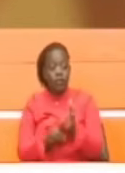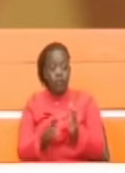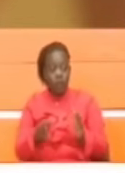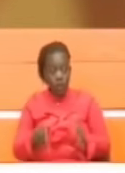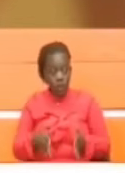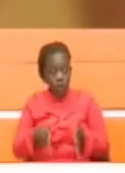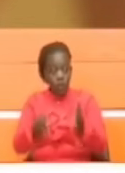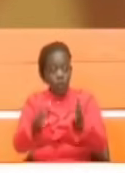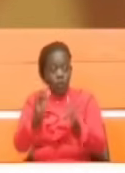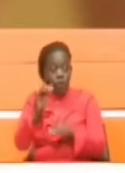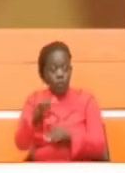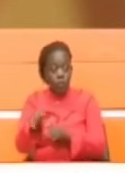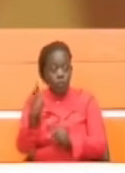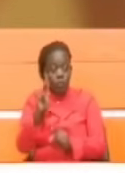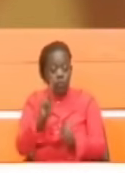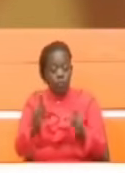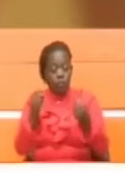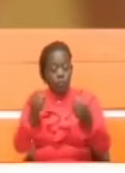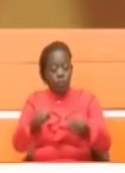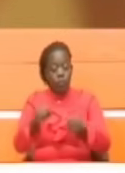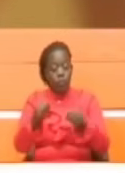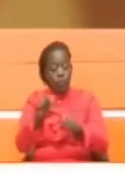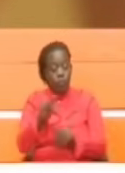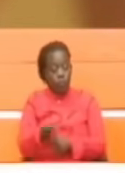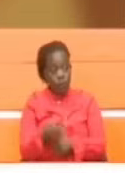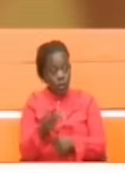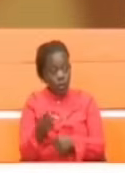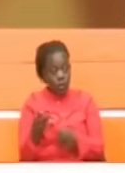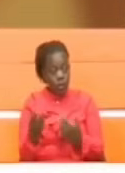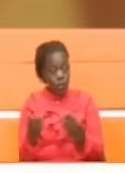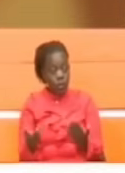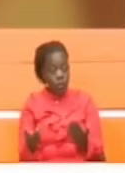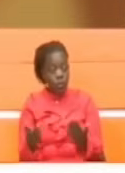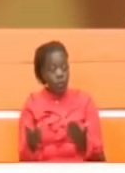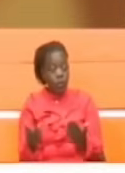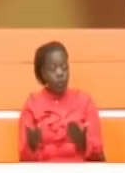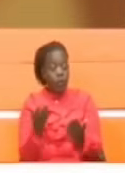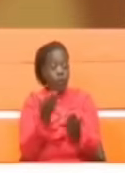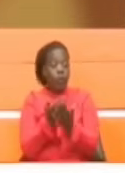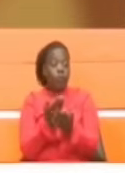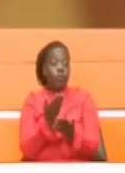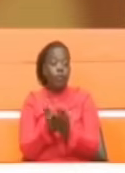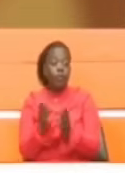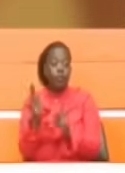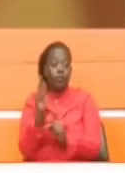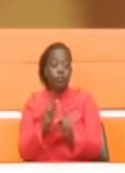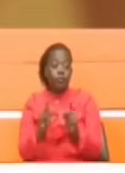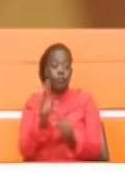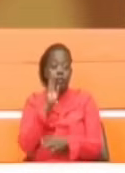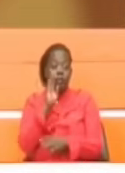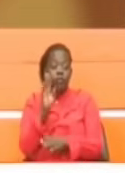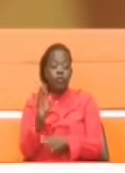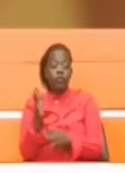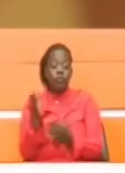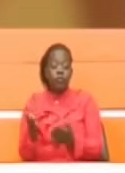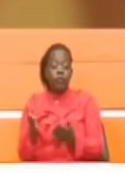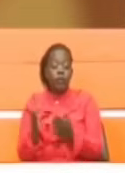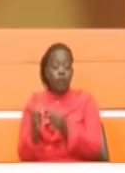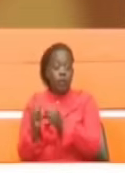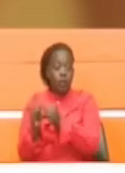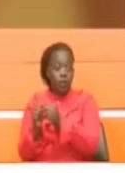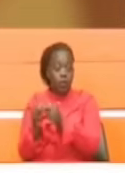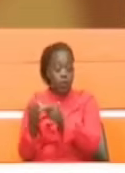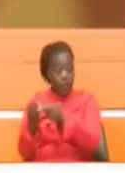mihande jineva bantu kuvuga kubi okuvuga ibyo barukwenda shaba abantu bera abo batavugise kimama